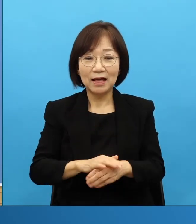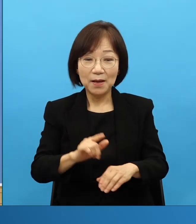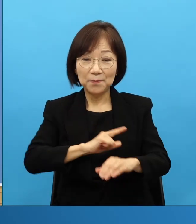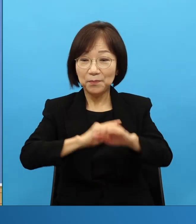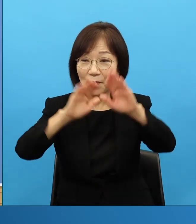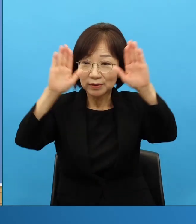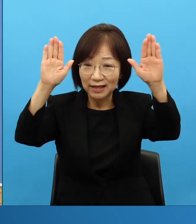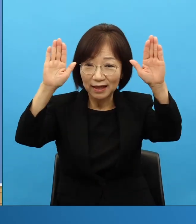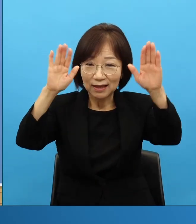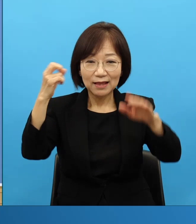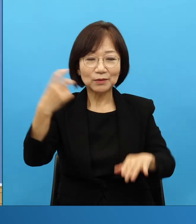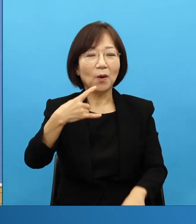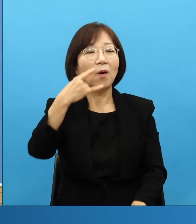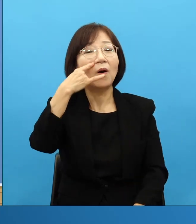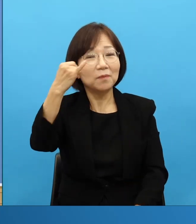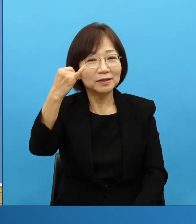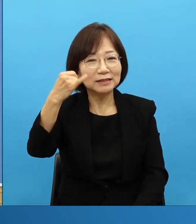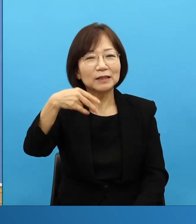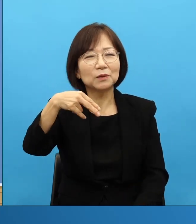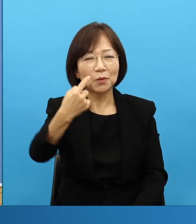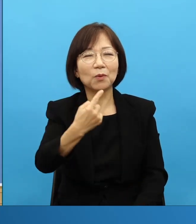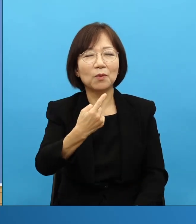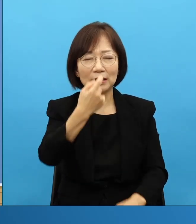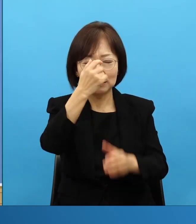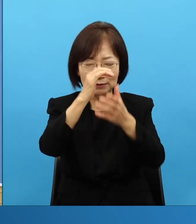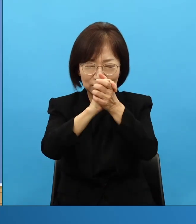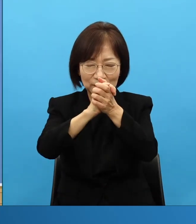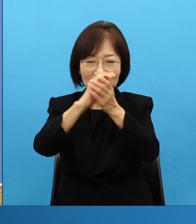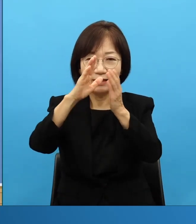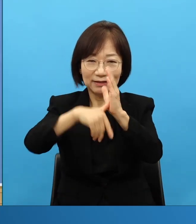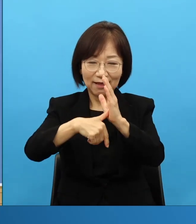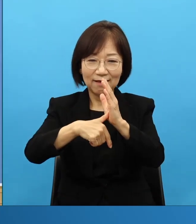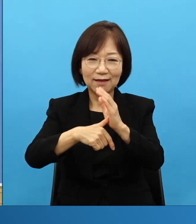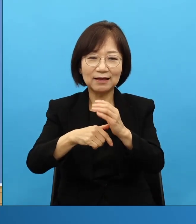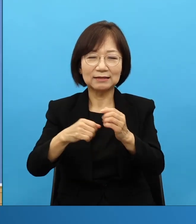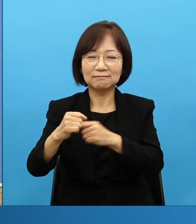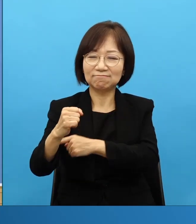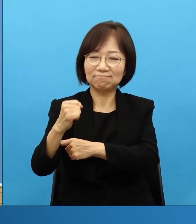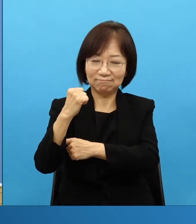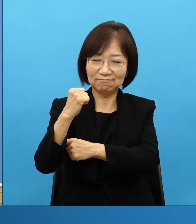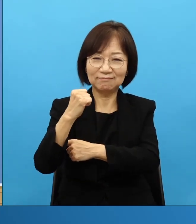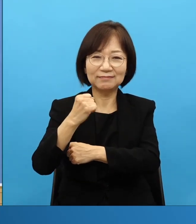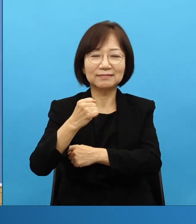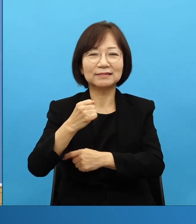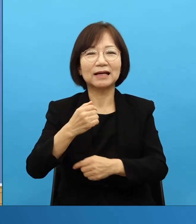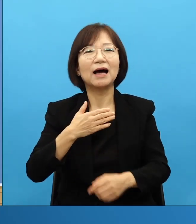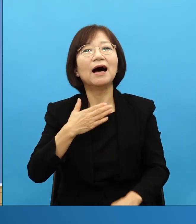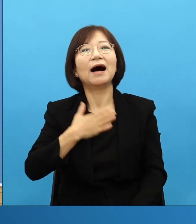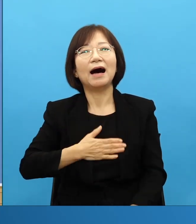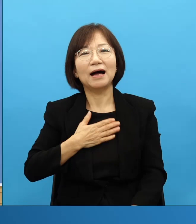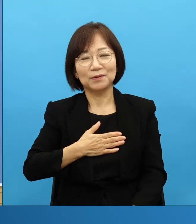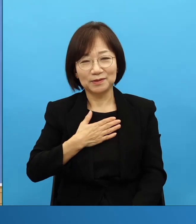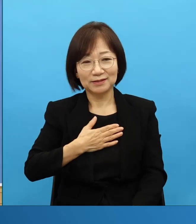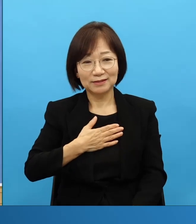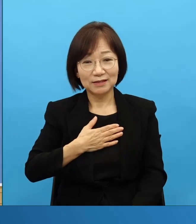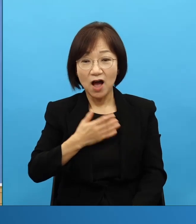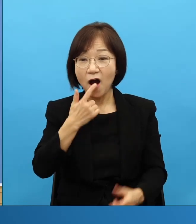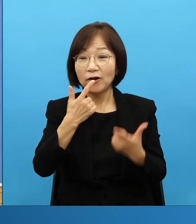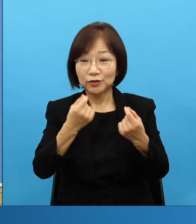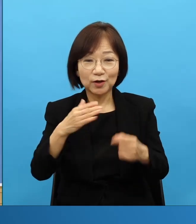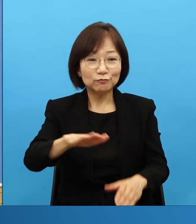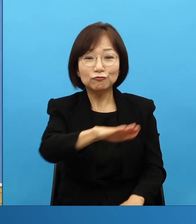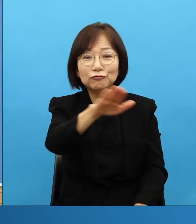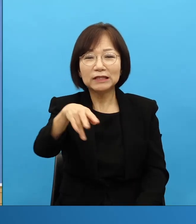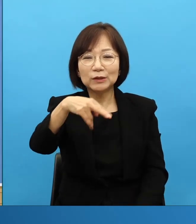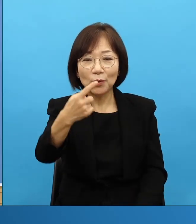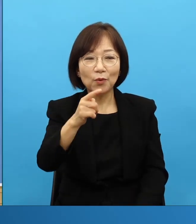모세 그 어머니가 알고 있었던 거예요. And then also Moses and his mother knew of 요 this. 언약을 이 흐름을 여러분이 잡으셔야 돼요. This is the covenant and this is a stream that